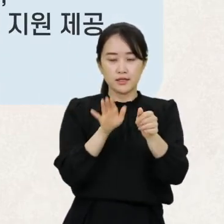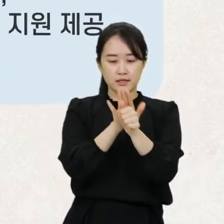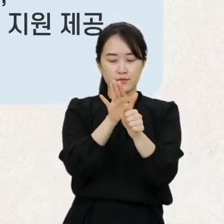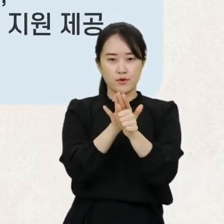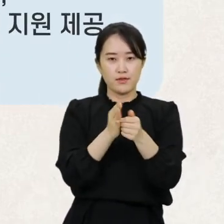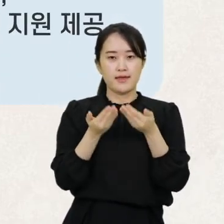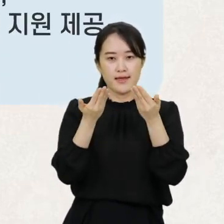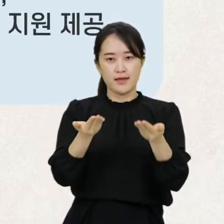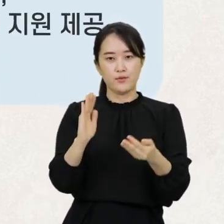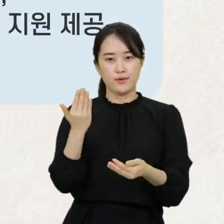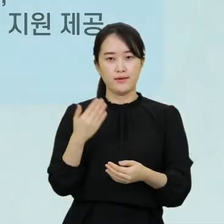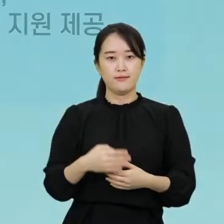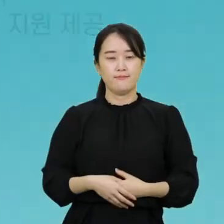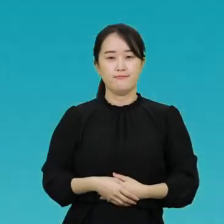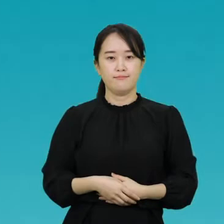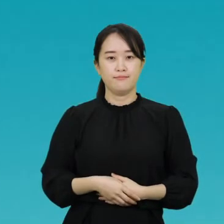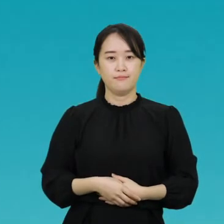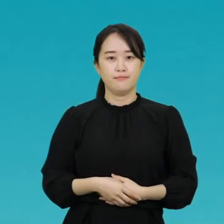지원을 제공해야 해요.